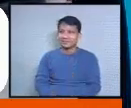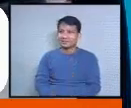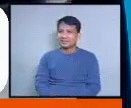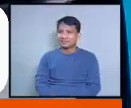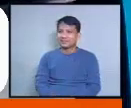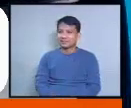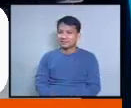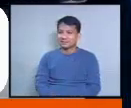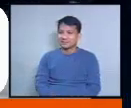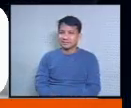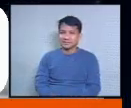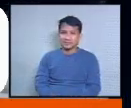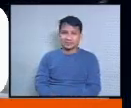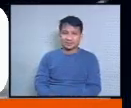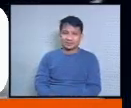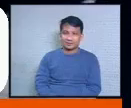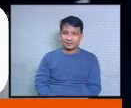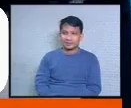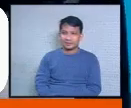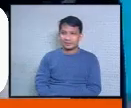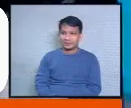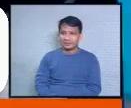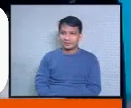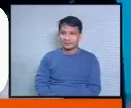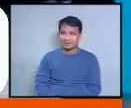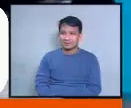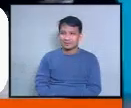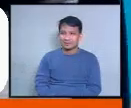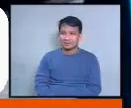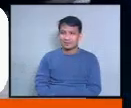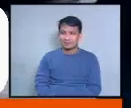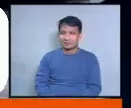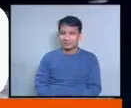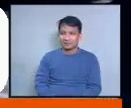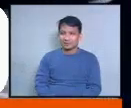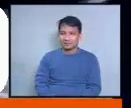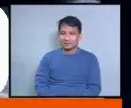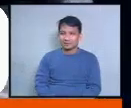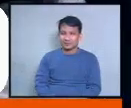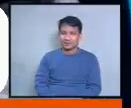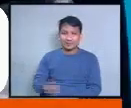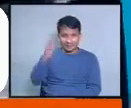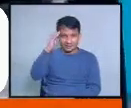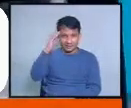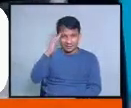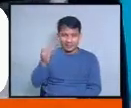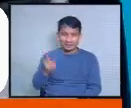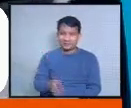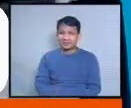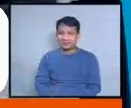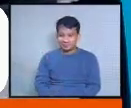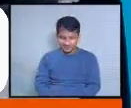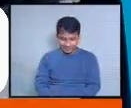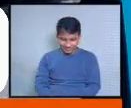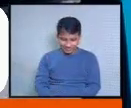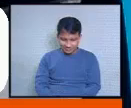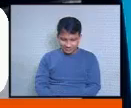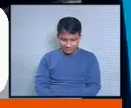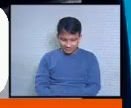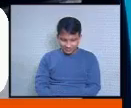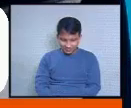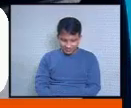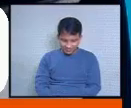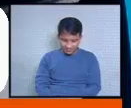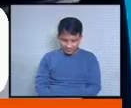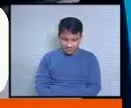Narinig nyo na po yung Act, CIS, sir? Hindi pa ho eh. Okay. Ngayon, alam mo na, sir, ha? Sige ho, sir. Magkakaroon po